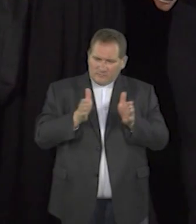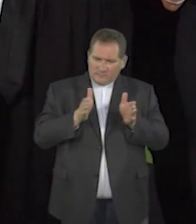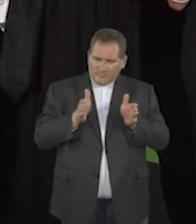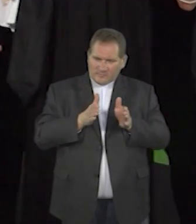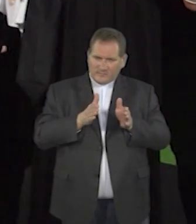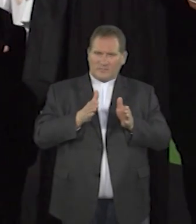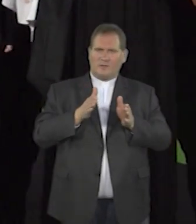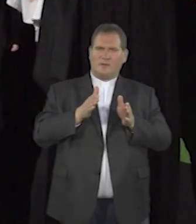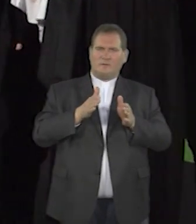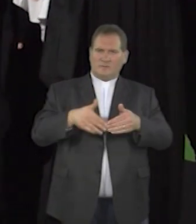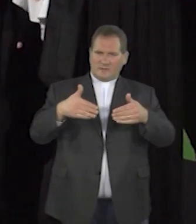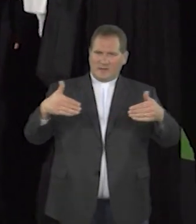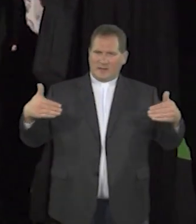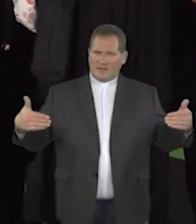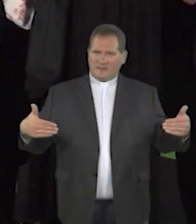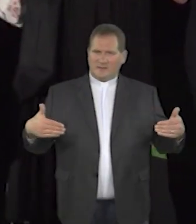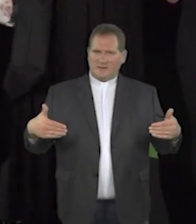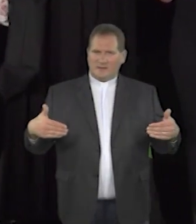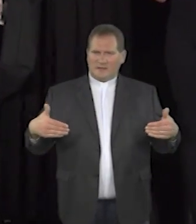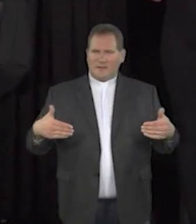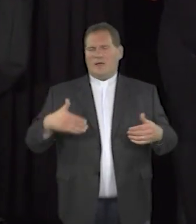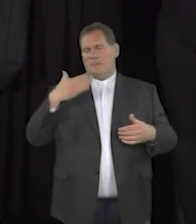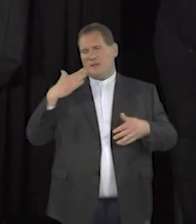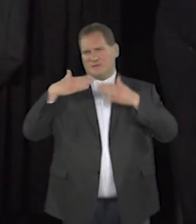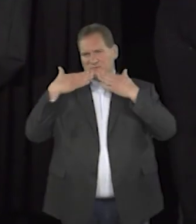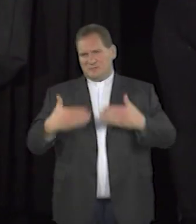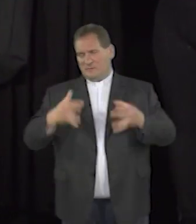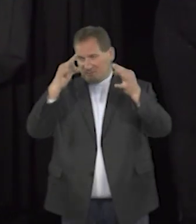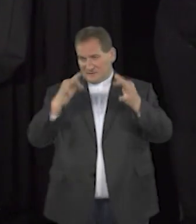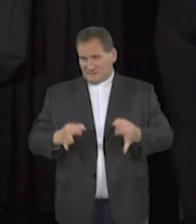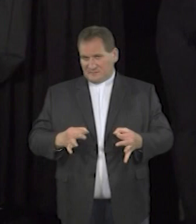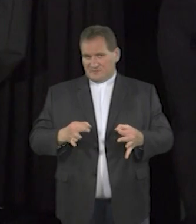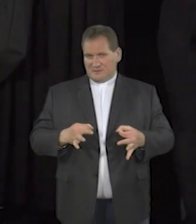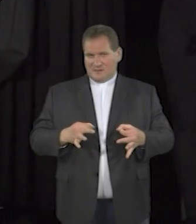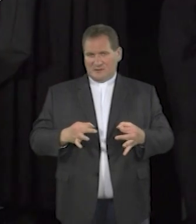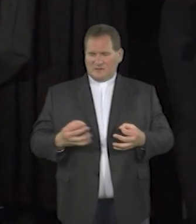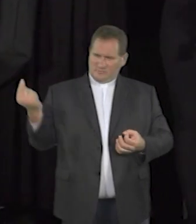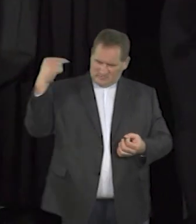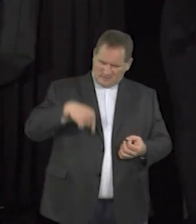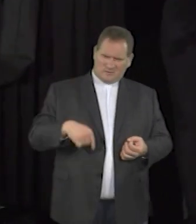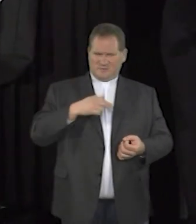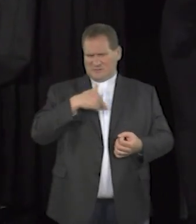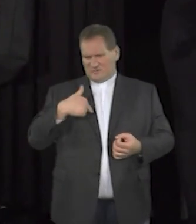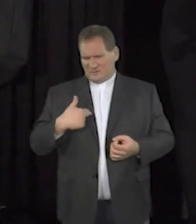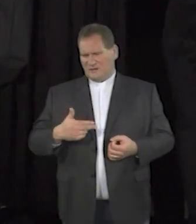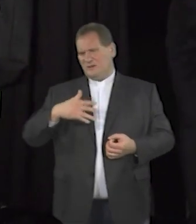malutką na miastkę teatru. Tak. Bardzo dziękujemy za dzisiaj. No przychodźcie do nas po prostu. Jeszcze raz wielkie, wielkie